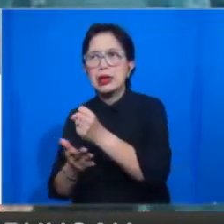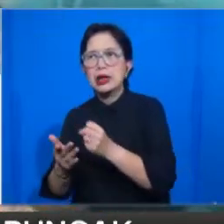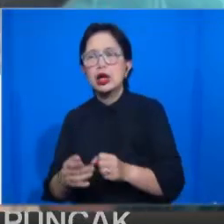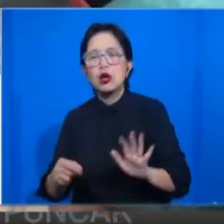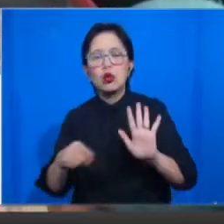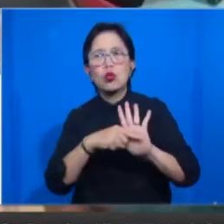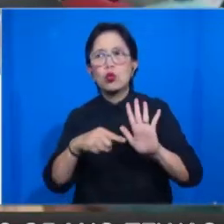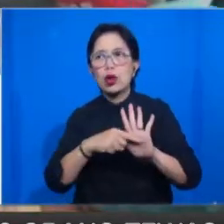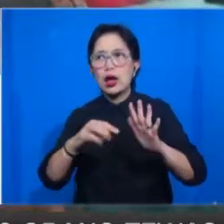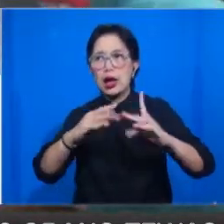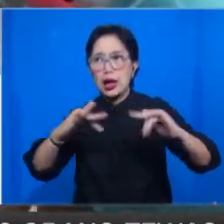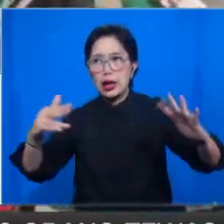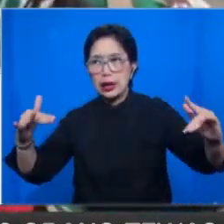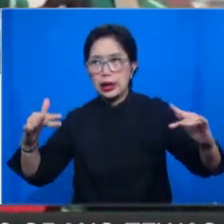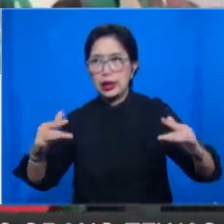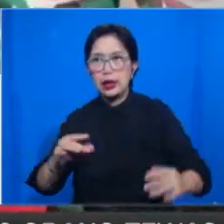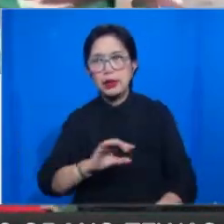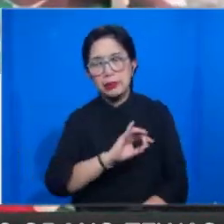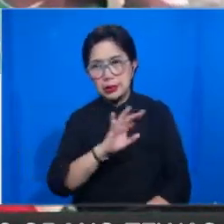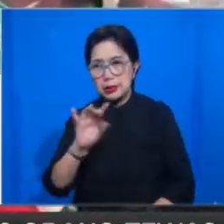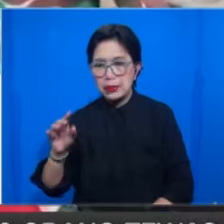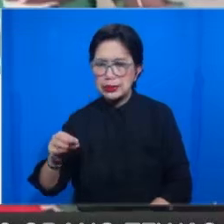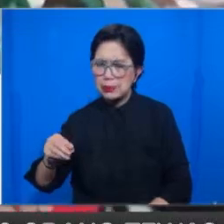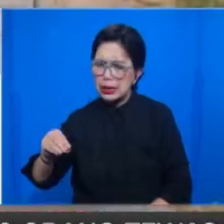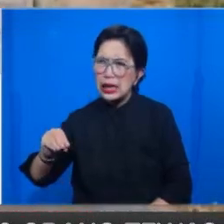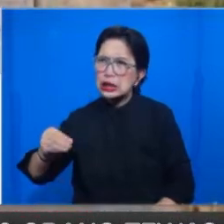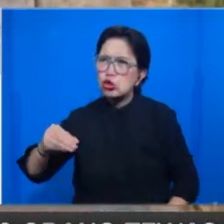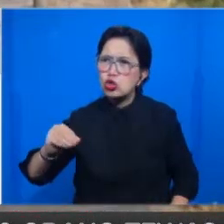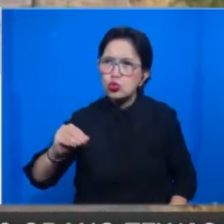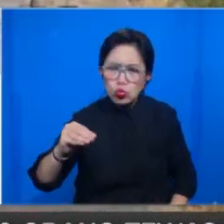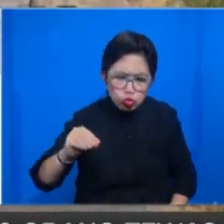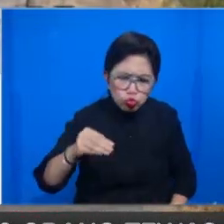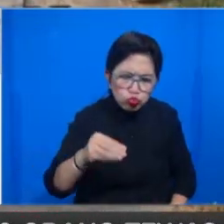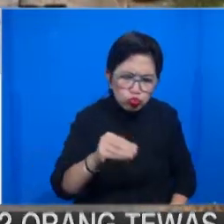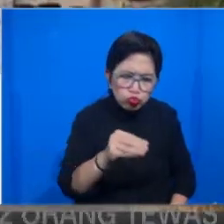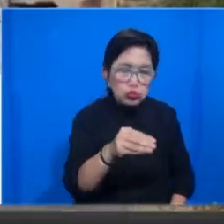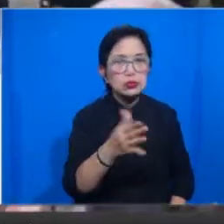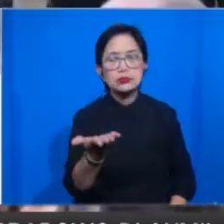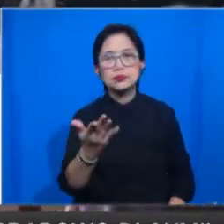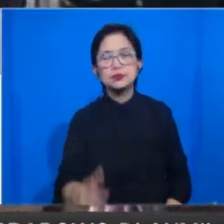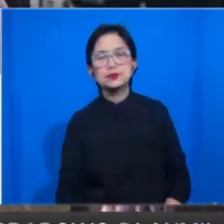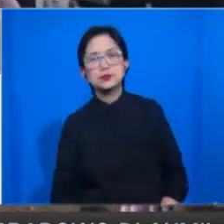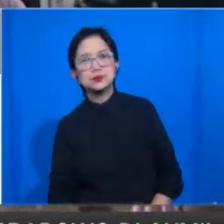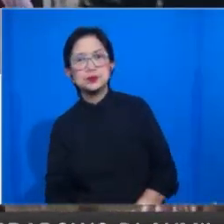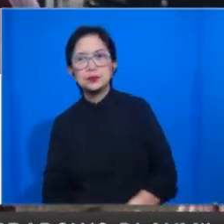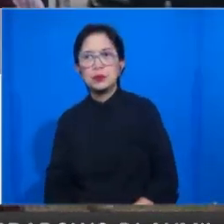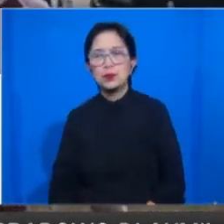gagal panen juga diakibatkan serangan hama tikus.